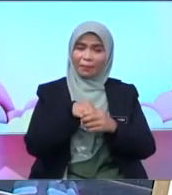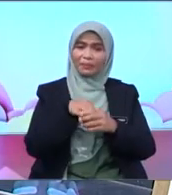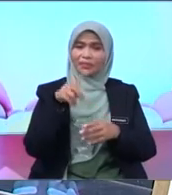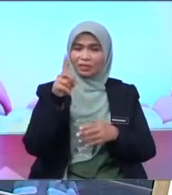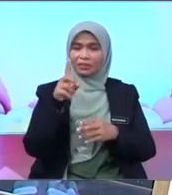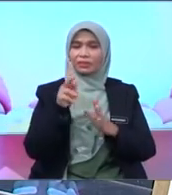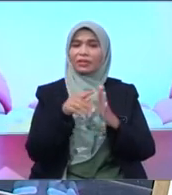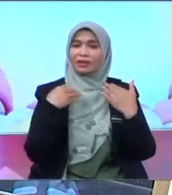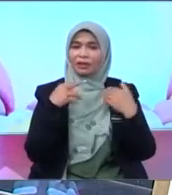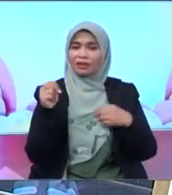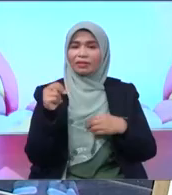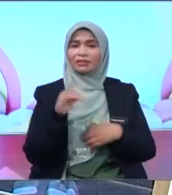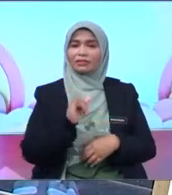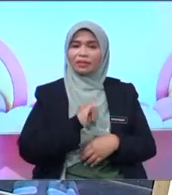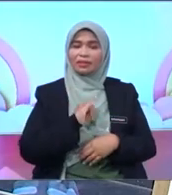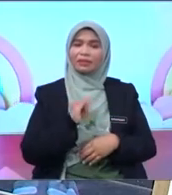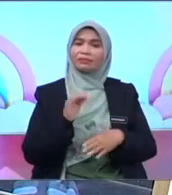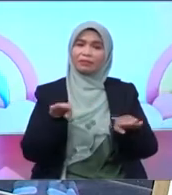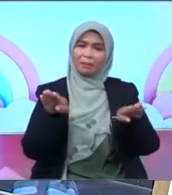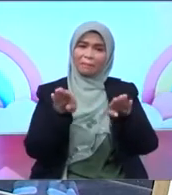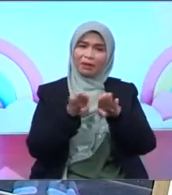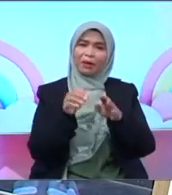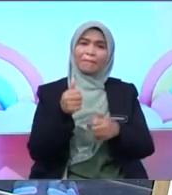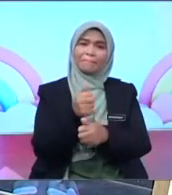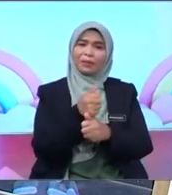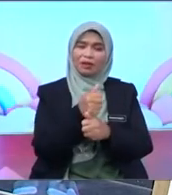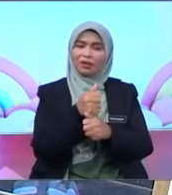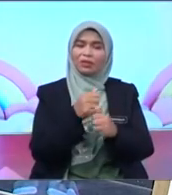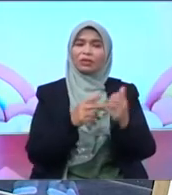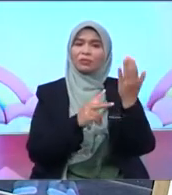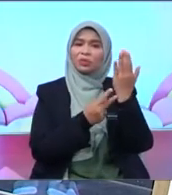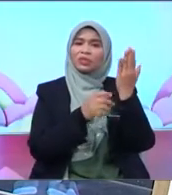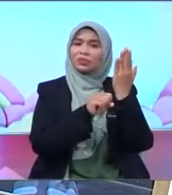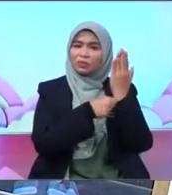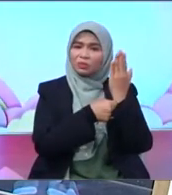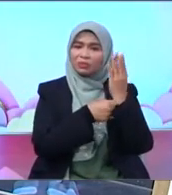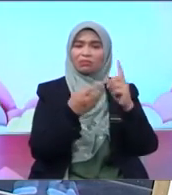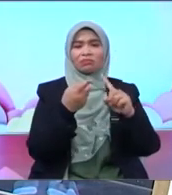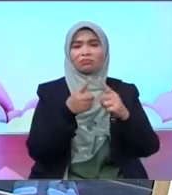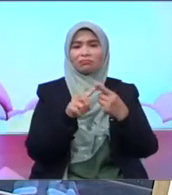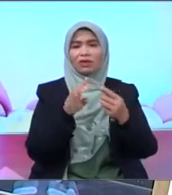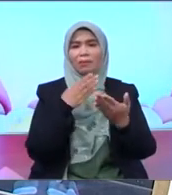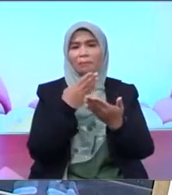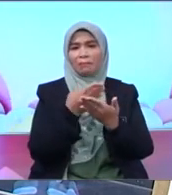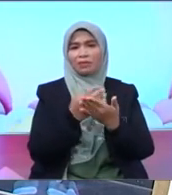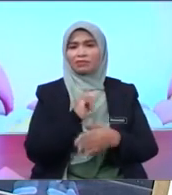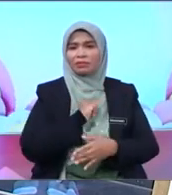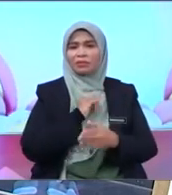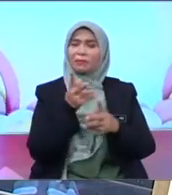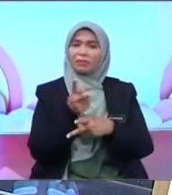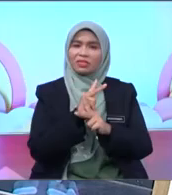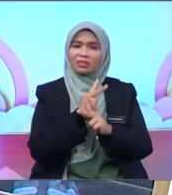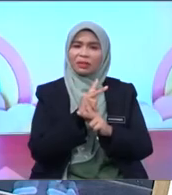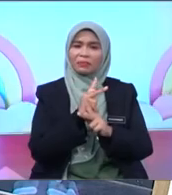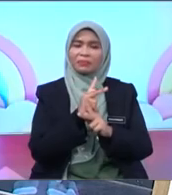saya sebagai seorang pengawas pusat sumber hempas tuh kawan baik saya pinjam buku dekat pusat sungguh